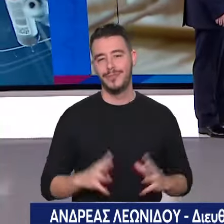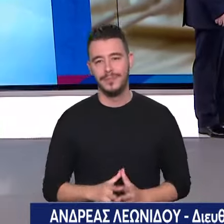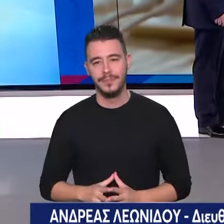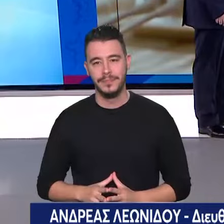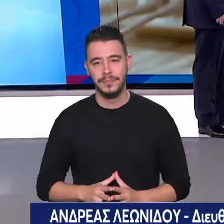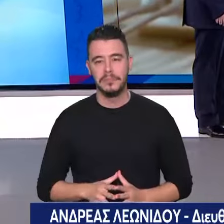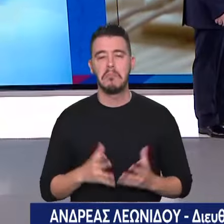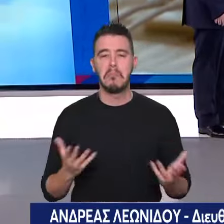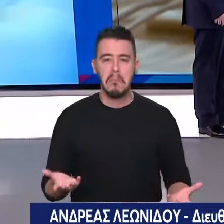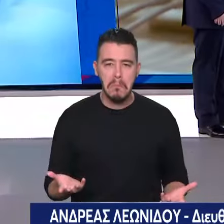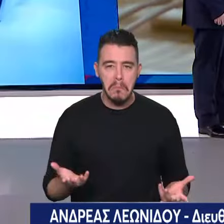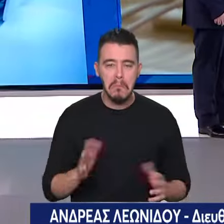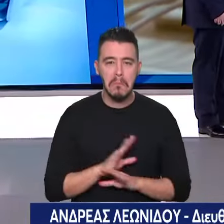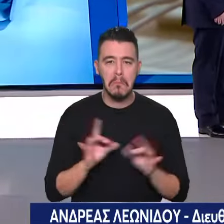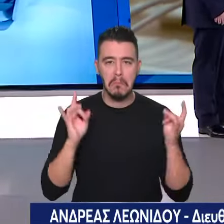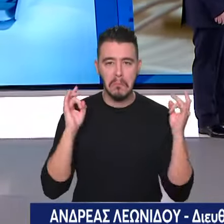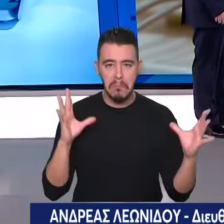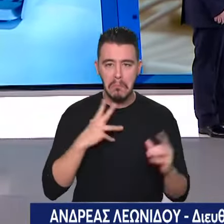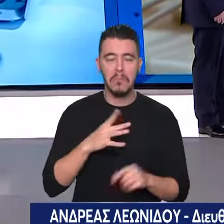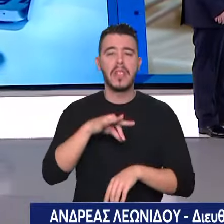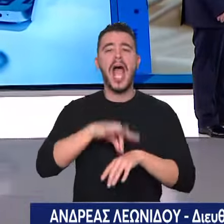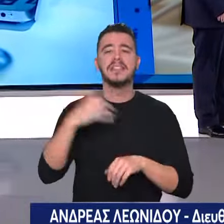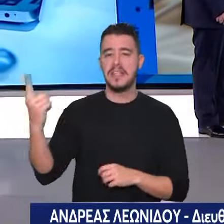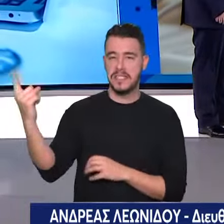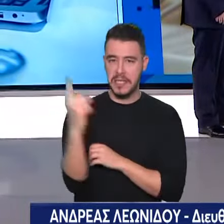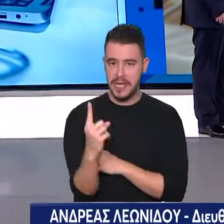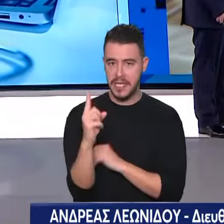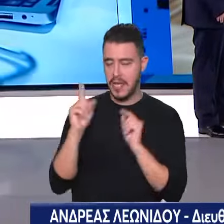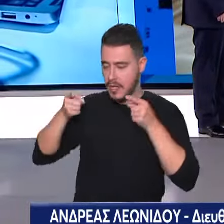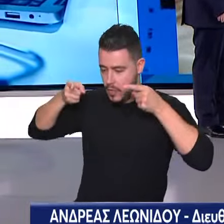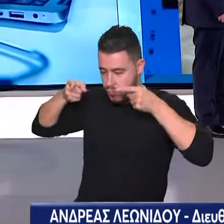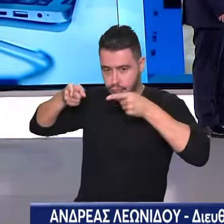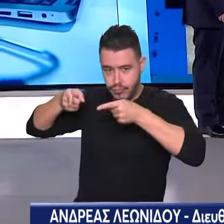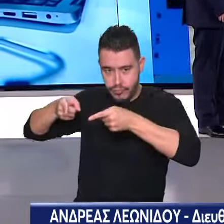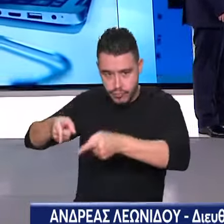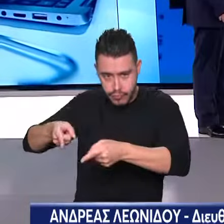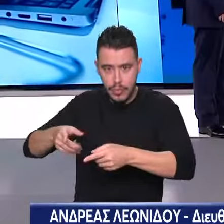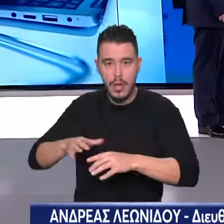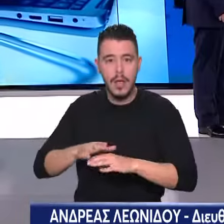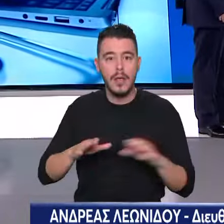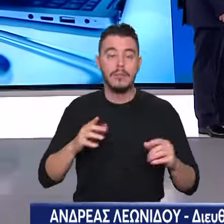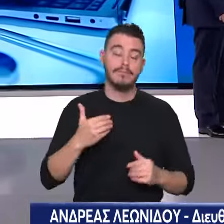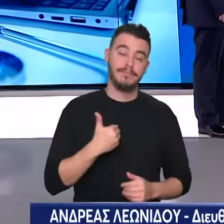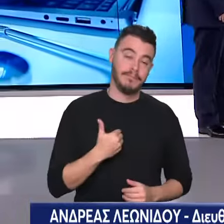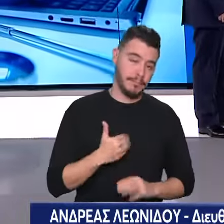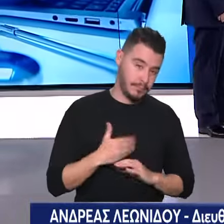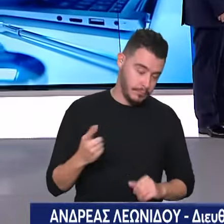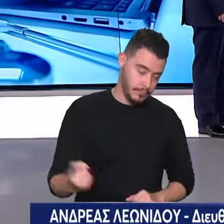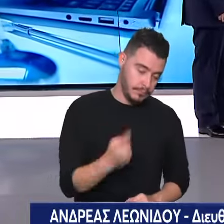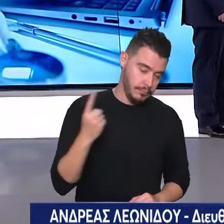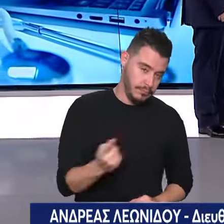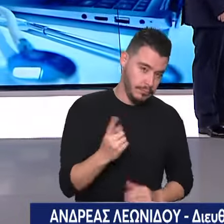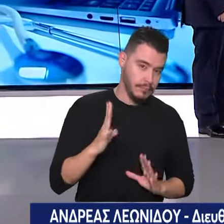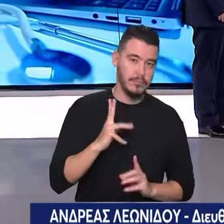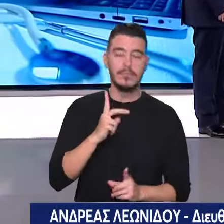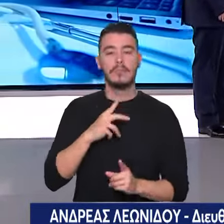μικρές τρυπούλες. Σωστά. Με κάποια τοπική αναισθησία είναι, έτσι? Αυτό είναι το πρωτοποριακό που εφαρμόζουμε στην κλινική μας μόνο εμείς. Τι κάνουμε δηλαδή? Η